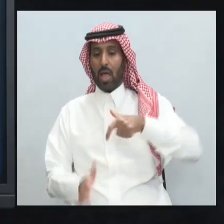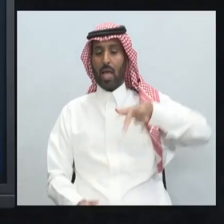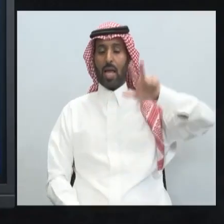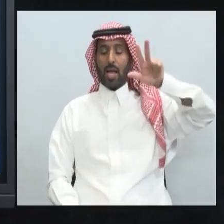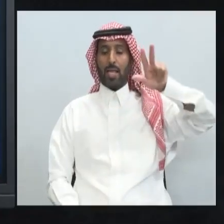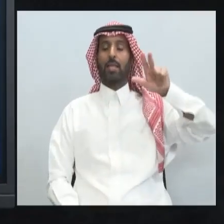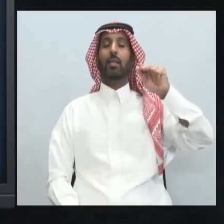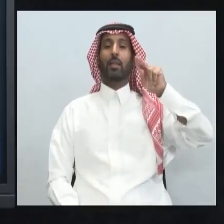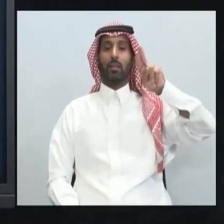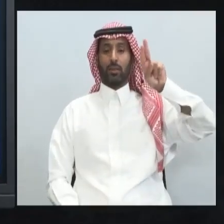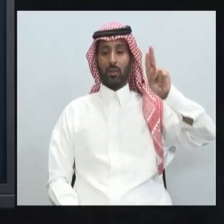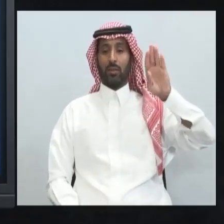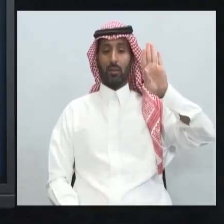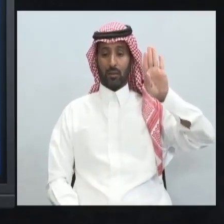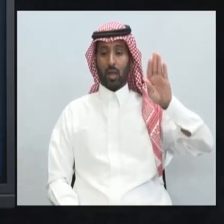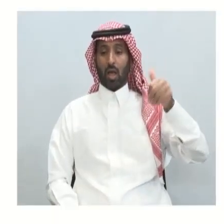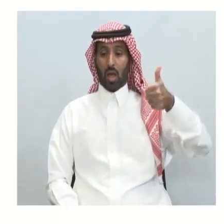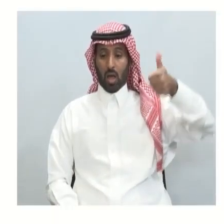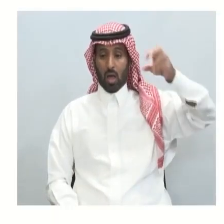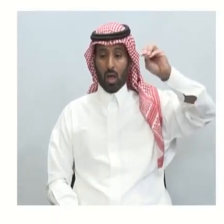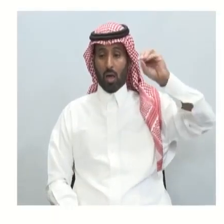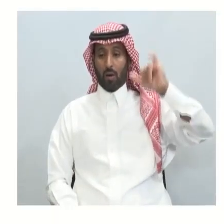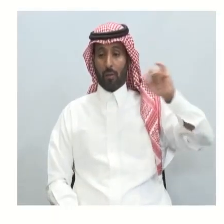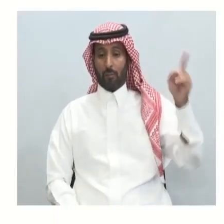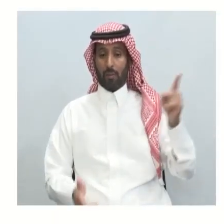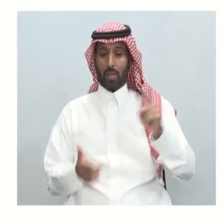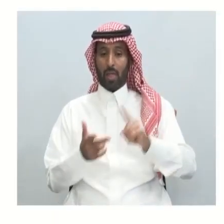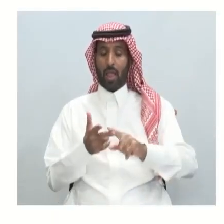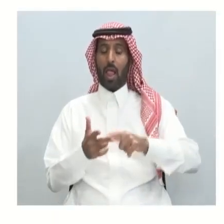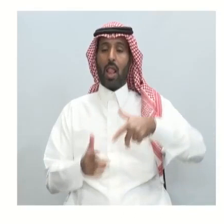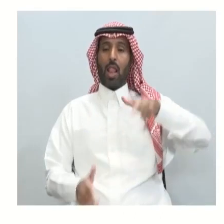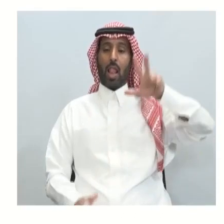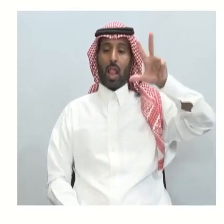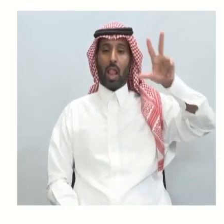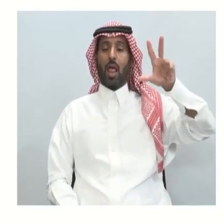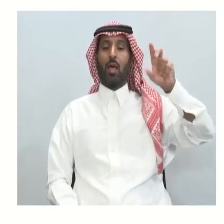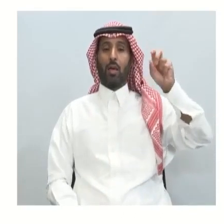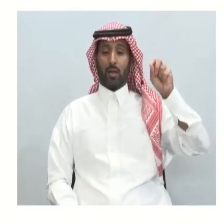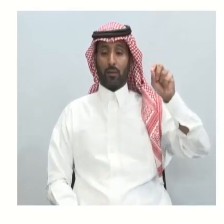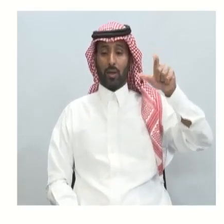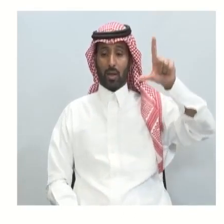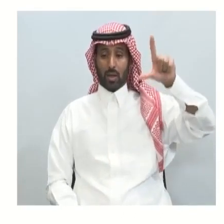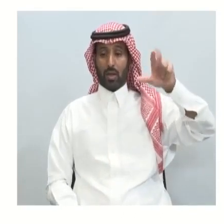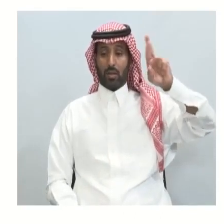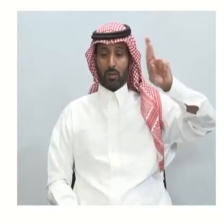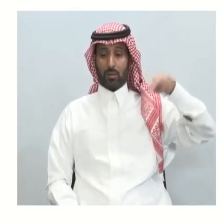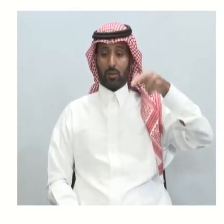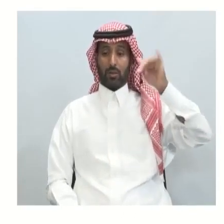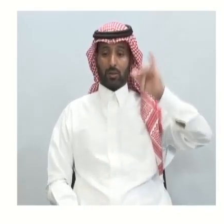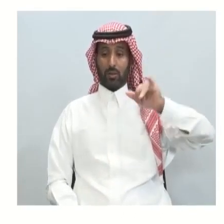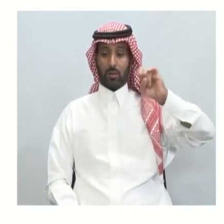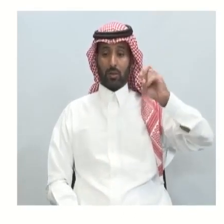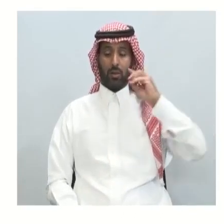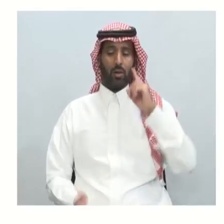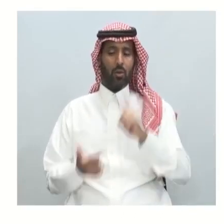الثلاثه روابط في الايونيه تتجاذب الشحنات الموجبه السالبه مثل ال ان س ال في التساهميه تتجاذب النواه